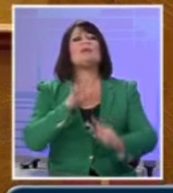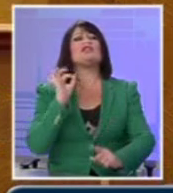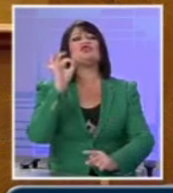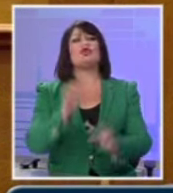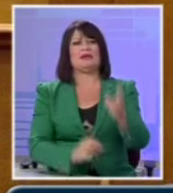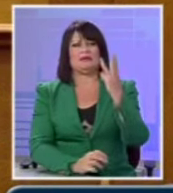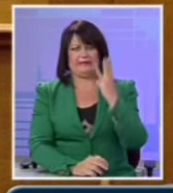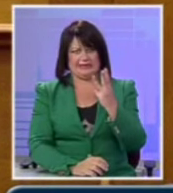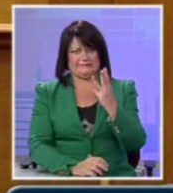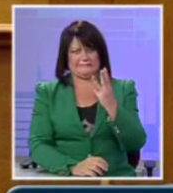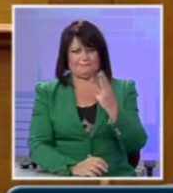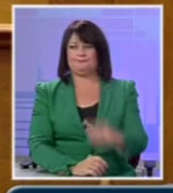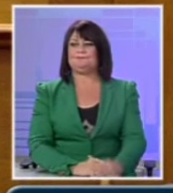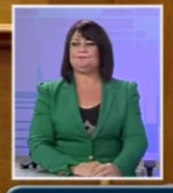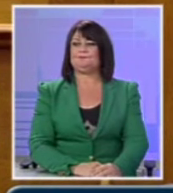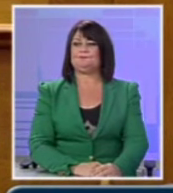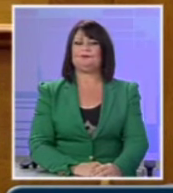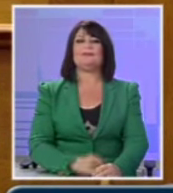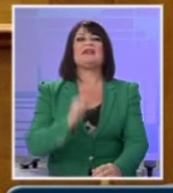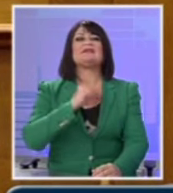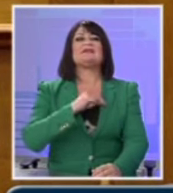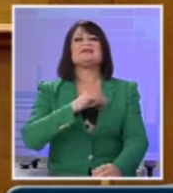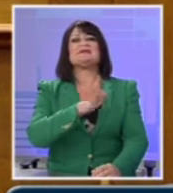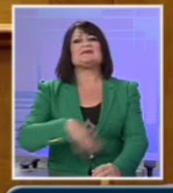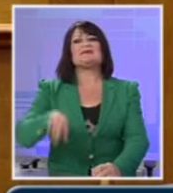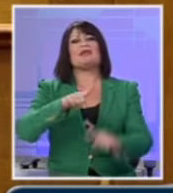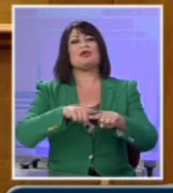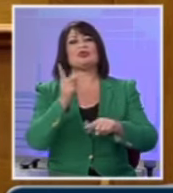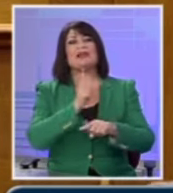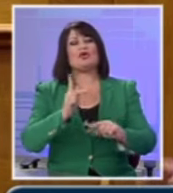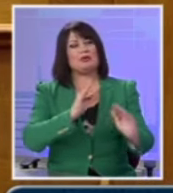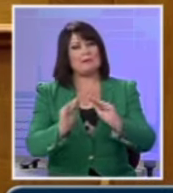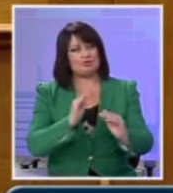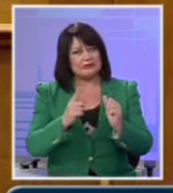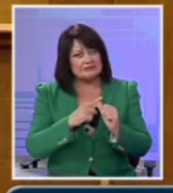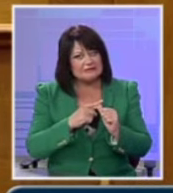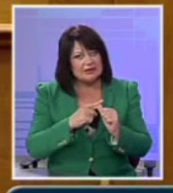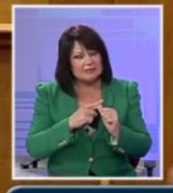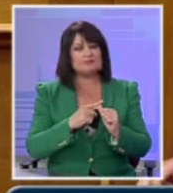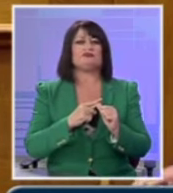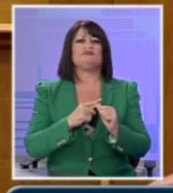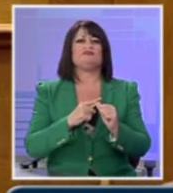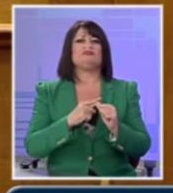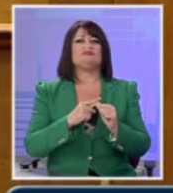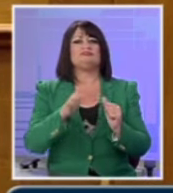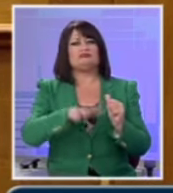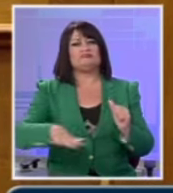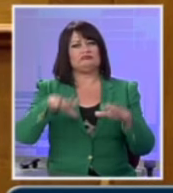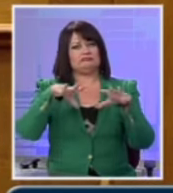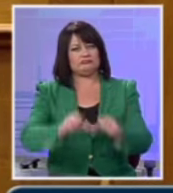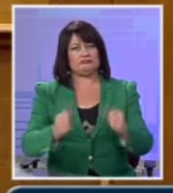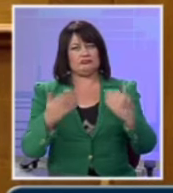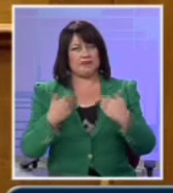3. Να εξυπηρετεί τα συμφέροντα του λαού και της ελληνικής κοινωνίας, να διασφαλίζει την εδαφική κυριότητα